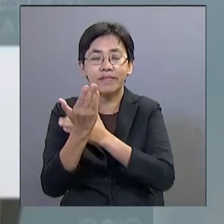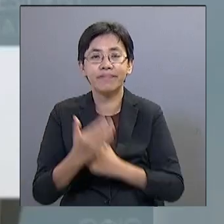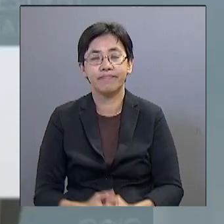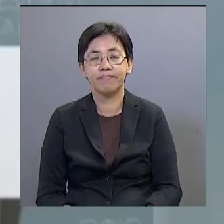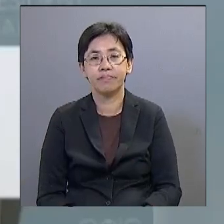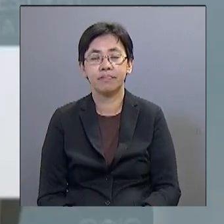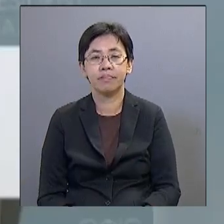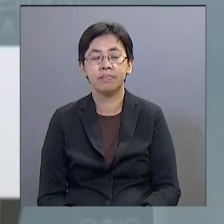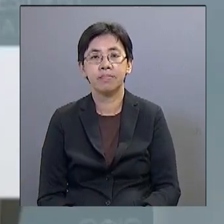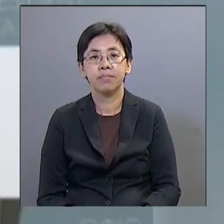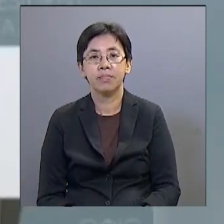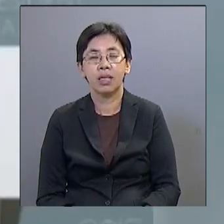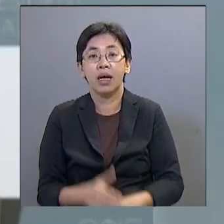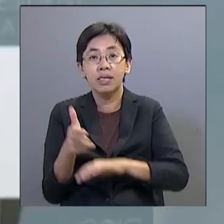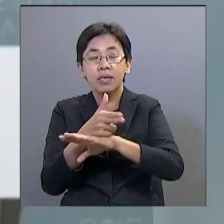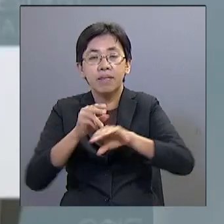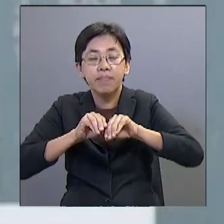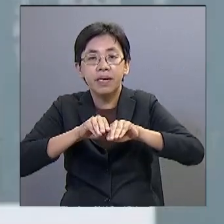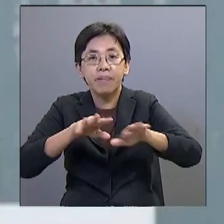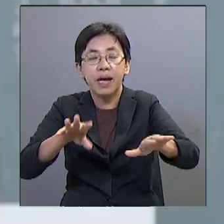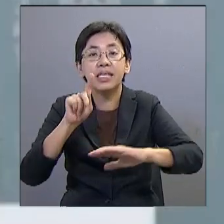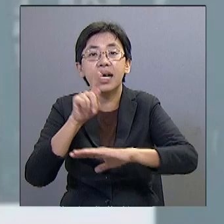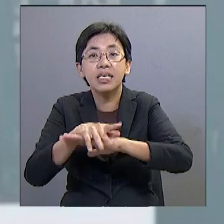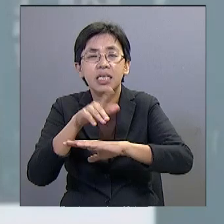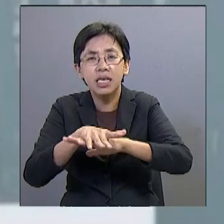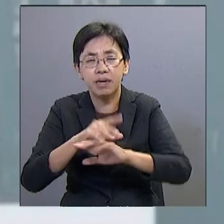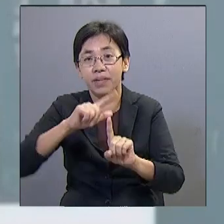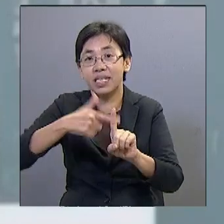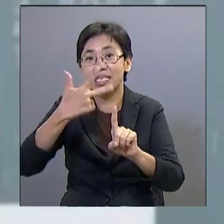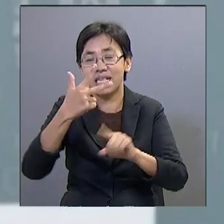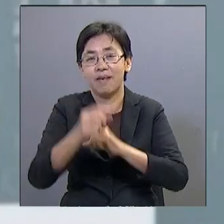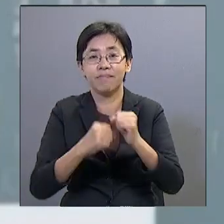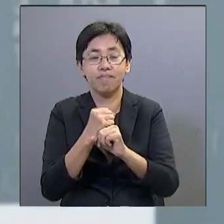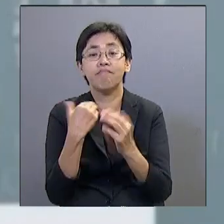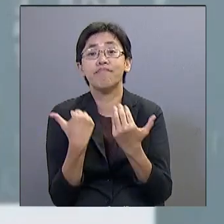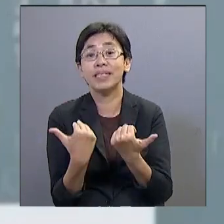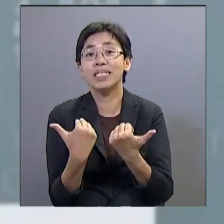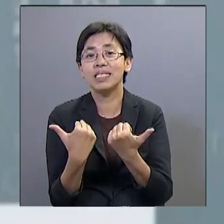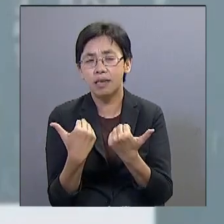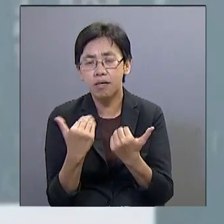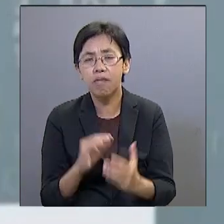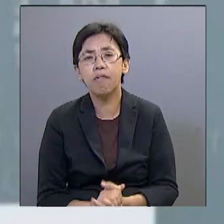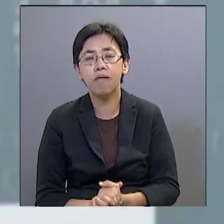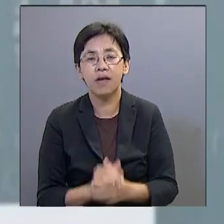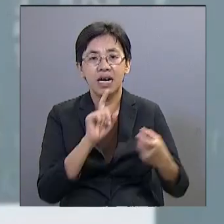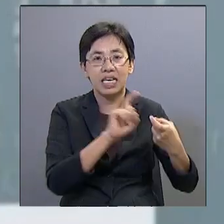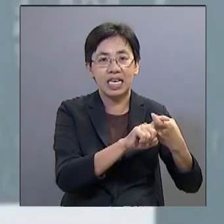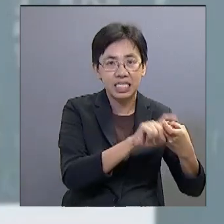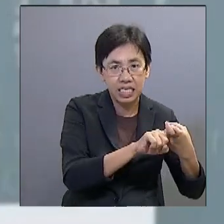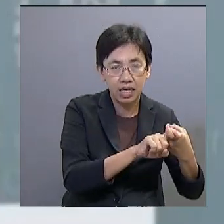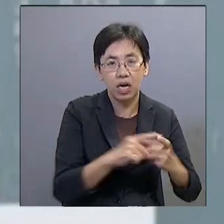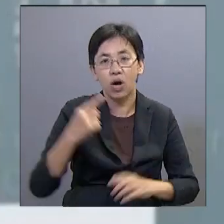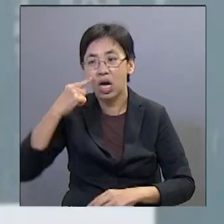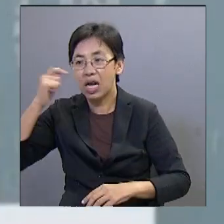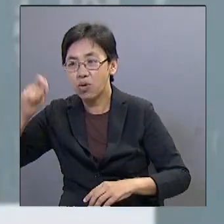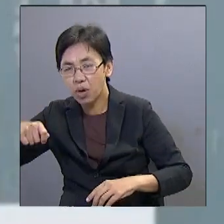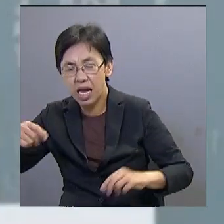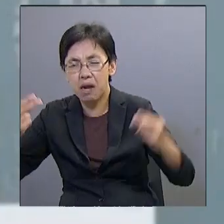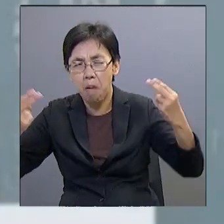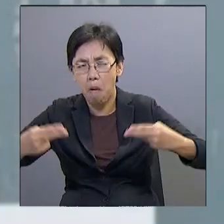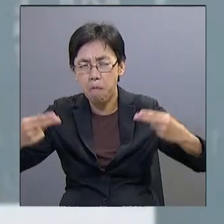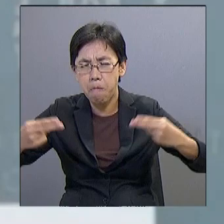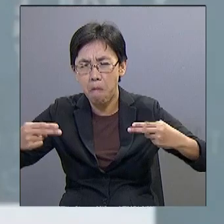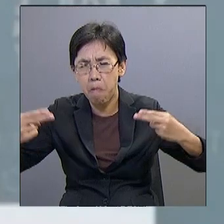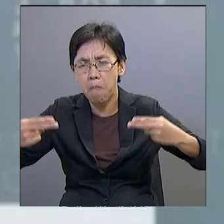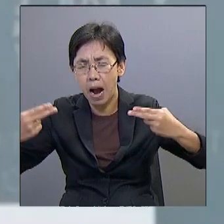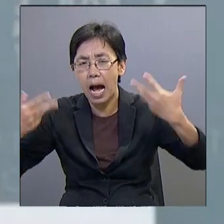คลิปนี้นะคะถูกเผย ๆนสื่อสัควมอนไล์เมื่อเดอนมีนาคมที่ผ่านมาหลงจากรัสเซียเริ่มทำสโขรัมในยูเครีนไม่นานค่